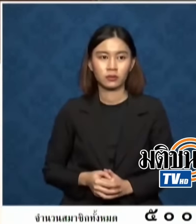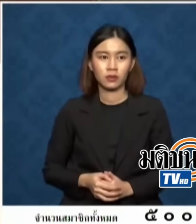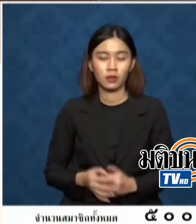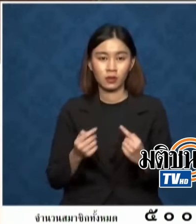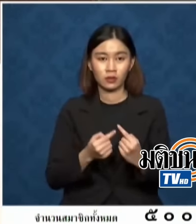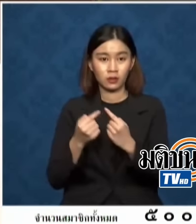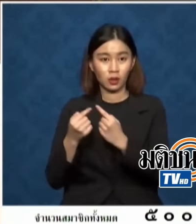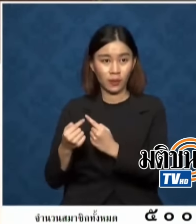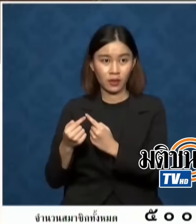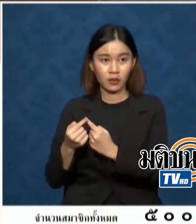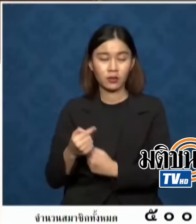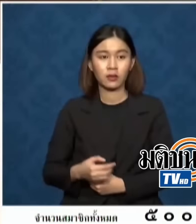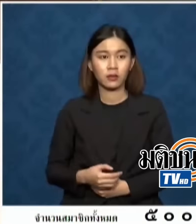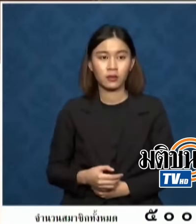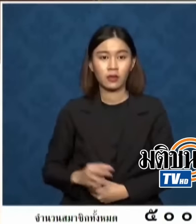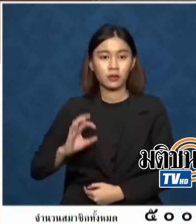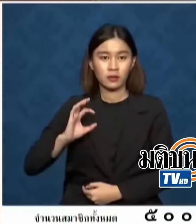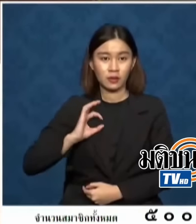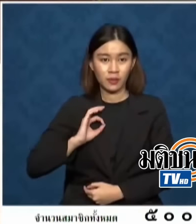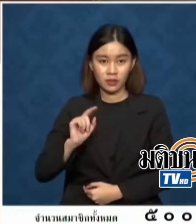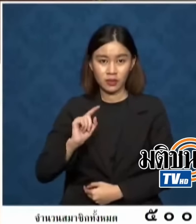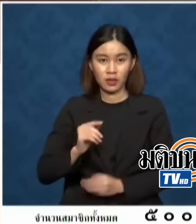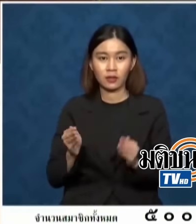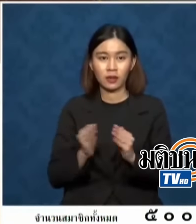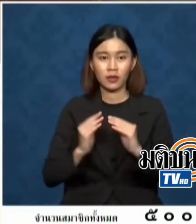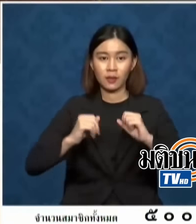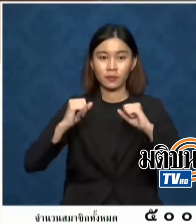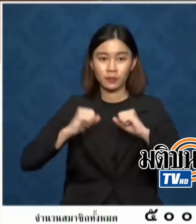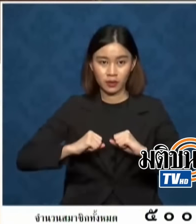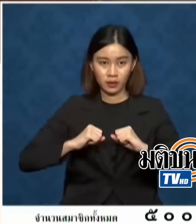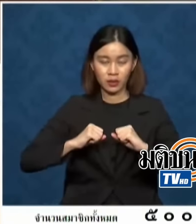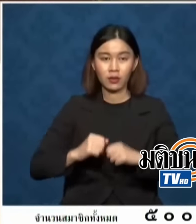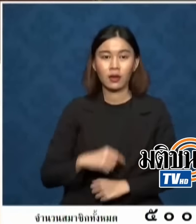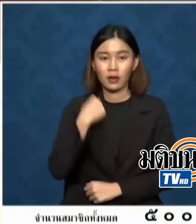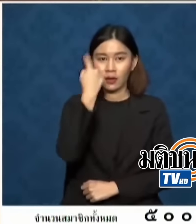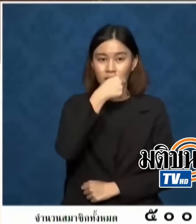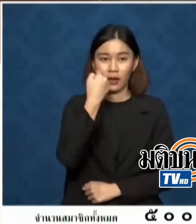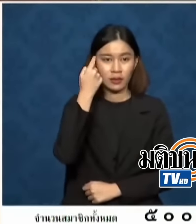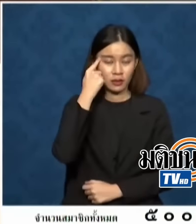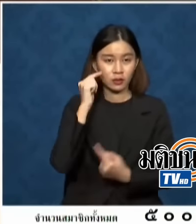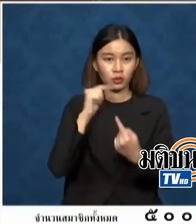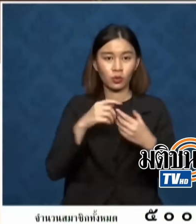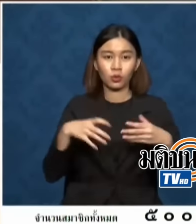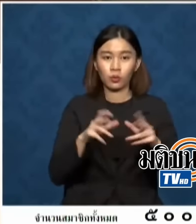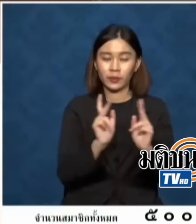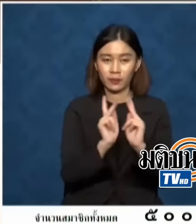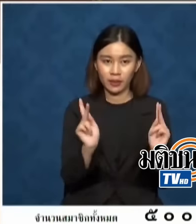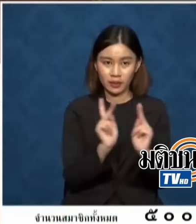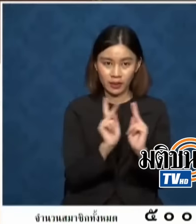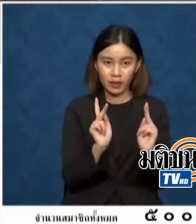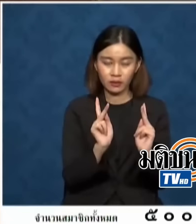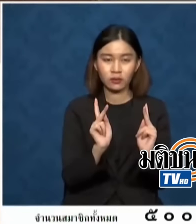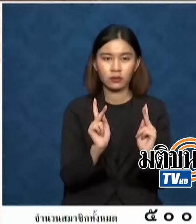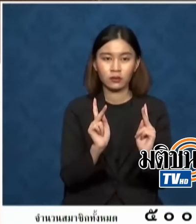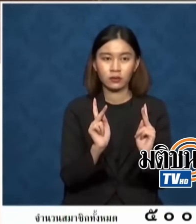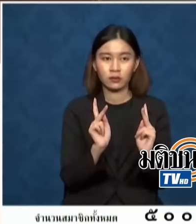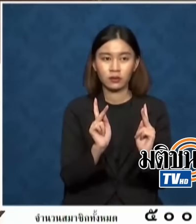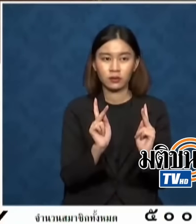ต่อไปเชิญท่านสมาชิกออกเสียงลงคะแนนนะครับผู้ใดเห็นด้วยกับคณะกรรมการนะครับ